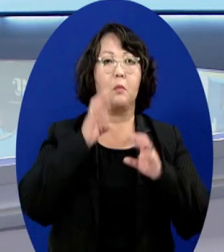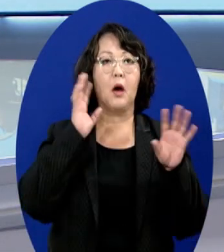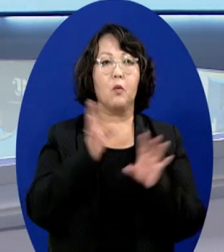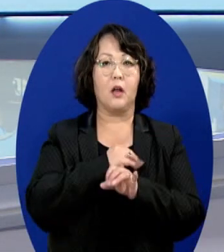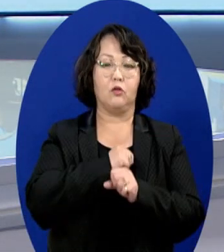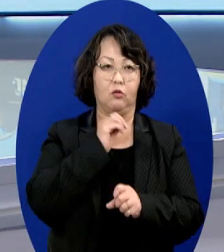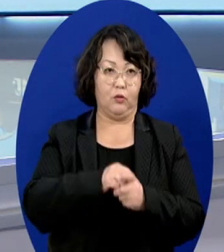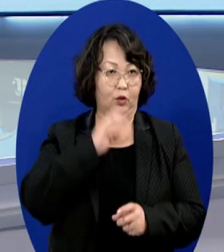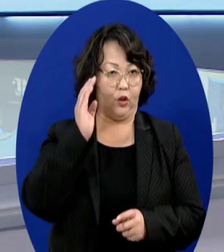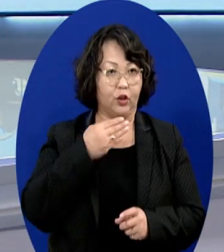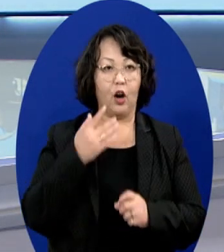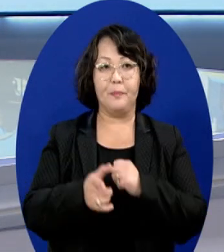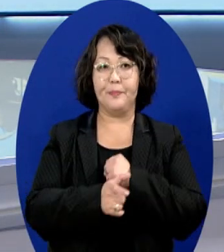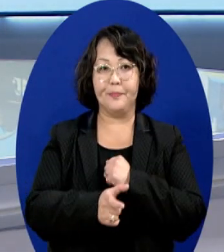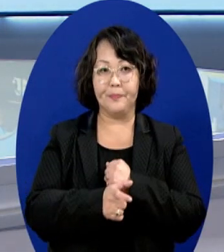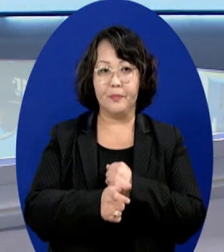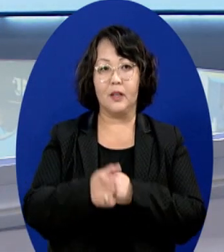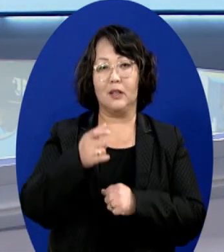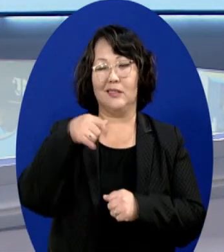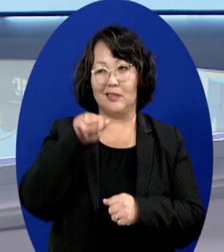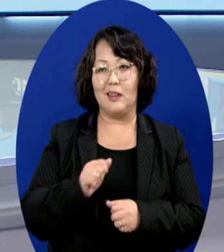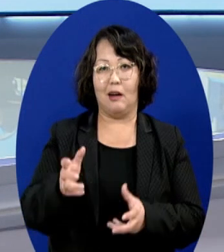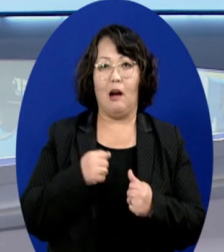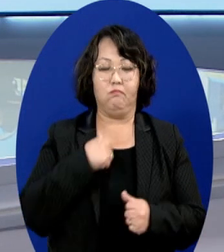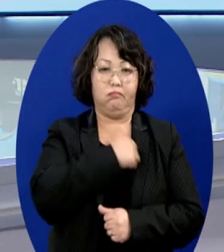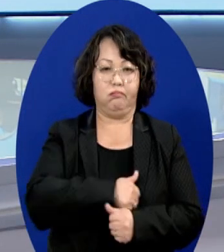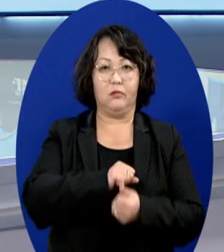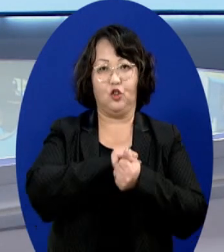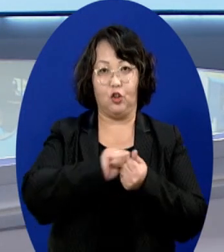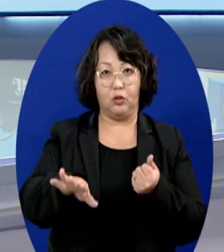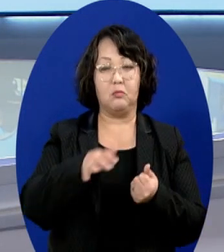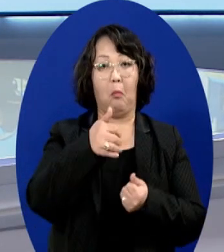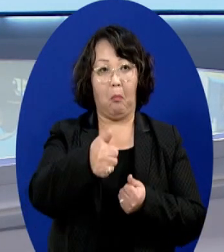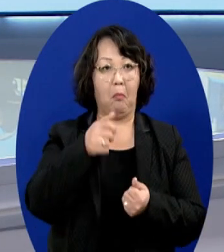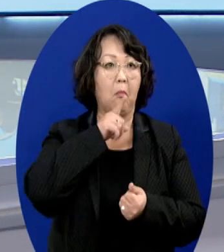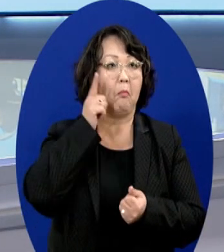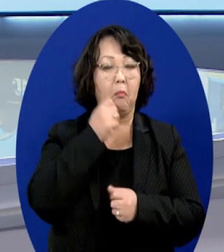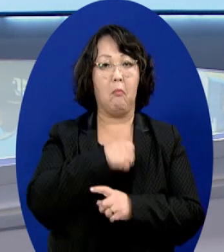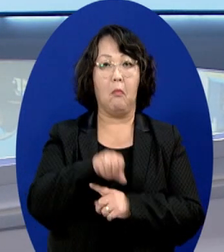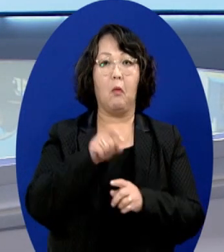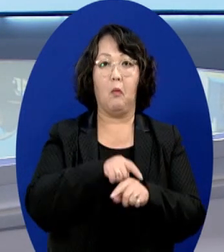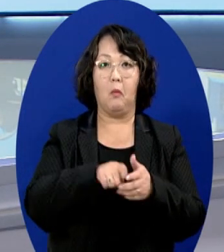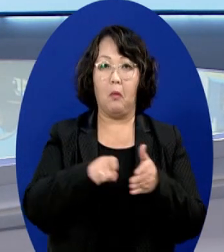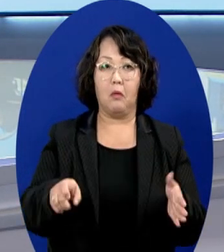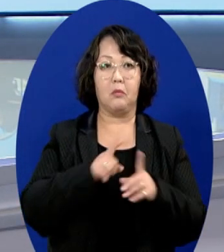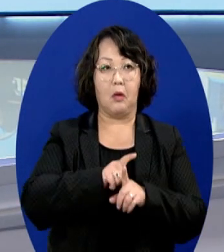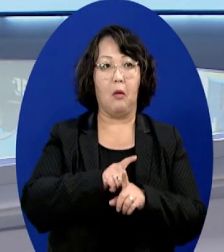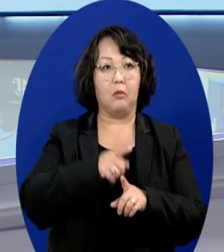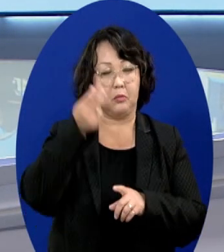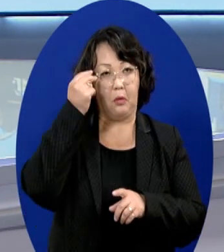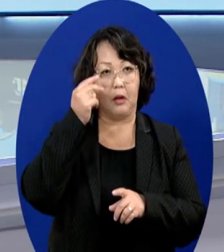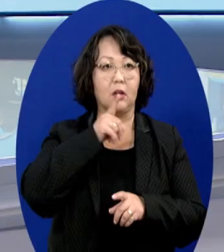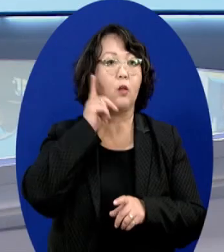оролцож тодорхой мэрэгжилтэй цалинтай халагдаж байгаа нь залуу улсад урам өгч байна. Хугацаа цэргийн алба хаах гэсэн залуусын идэвх өндөр байна.